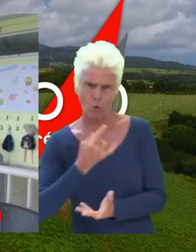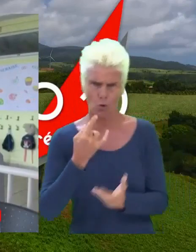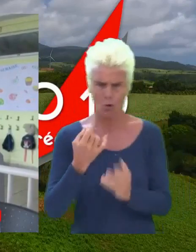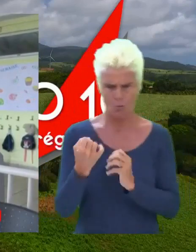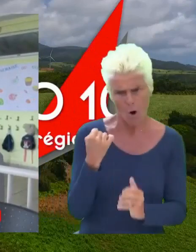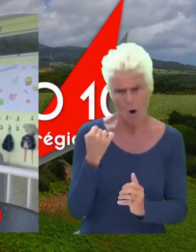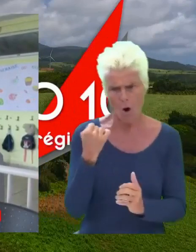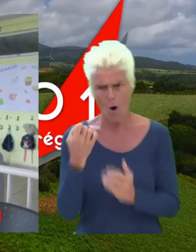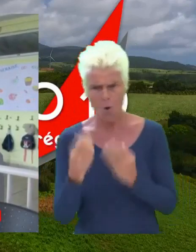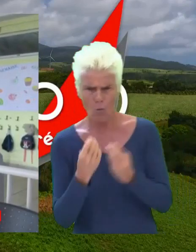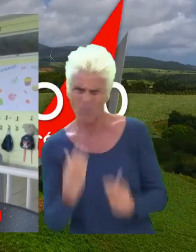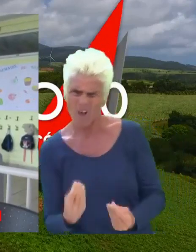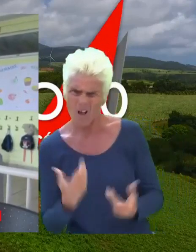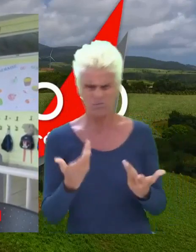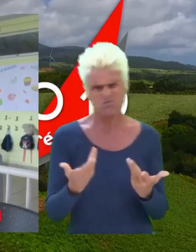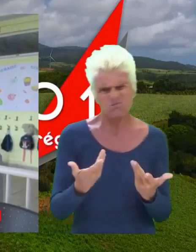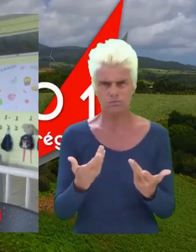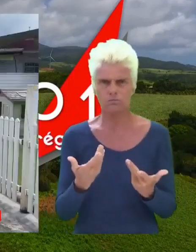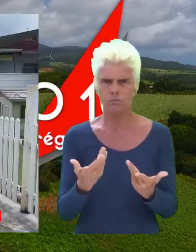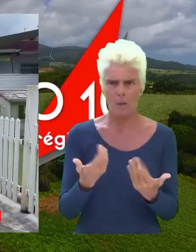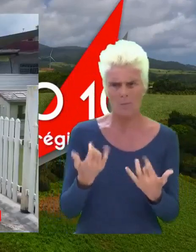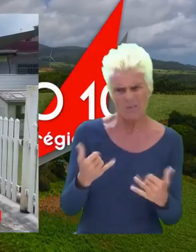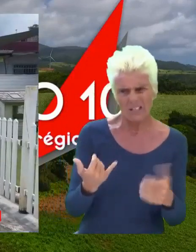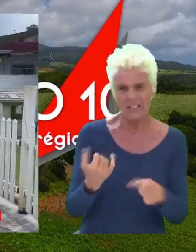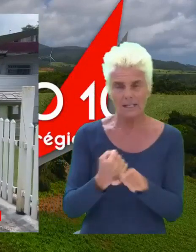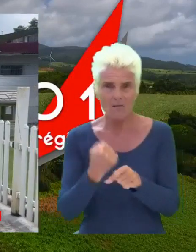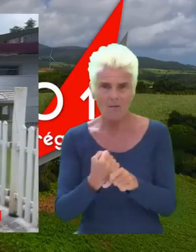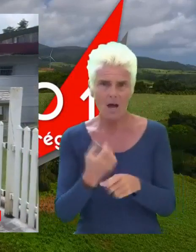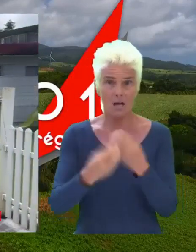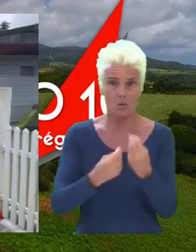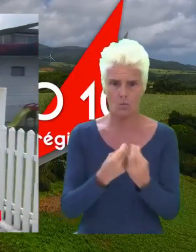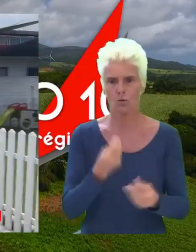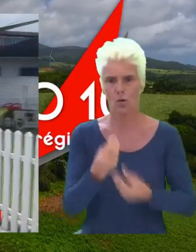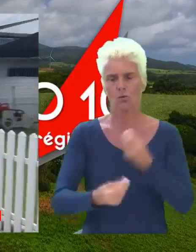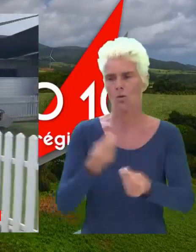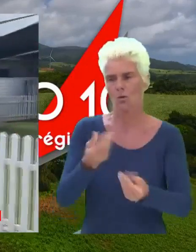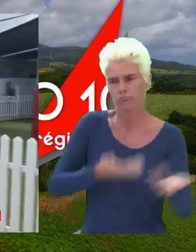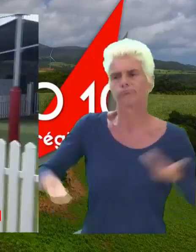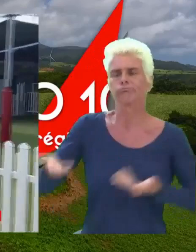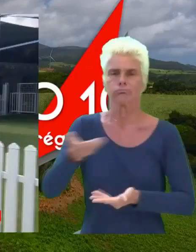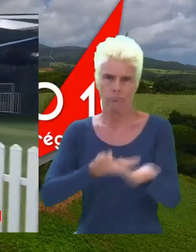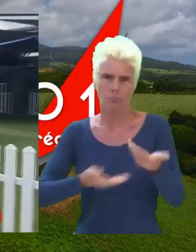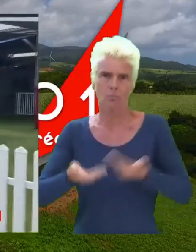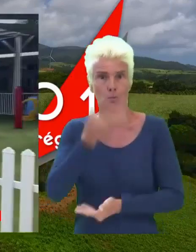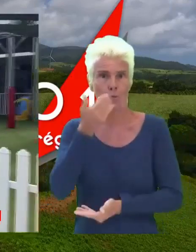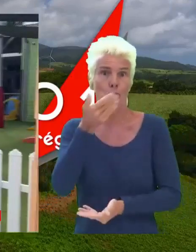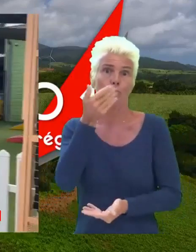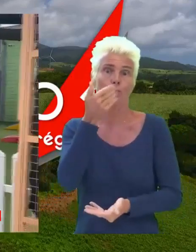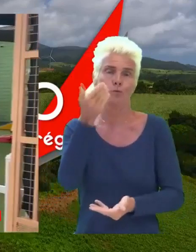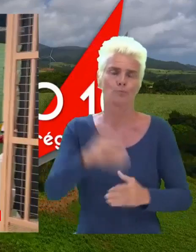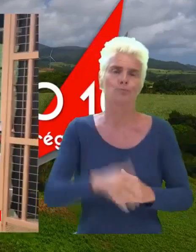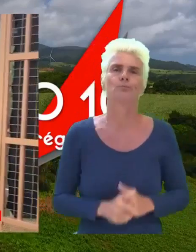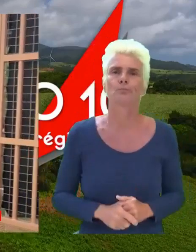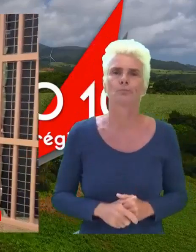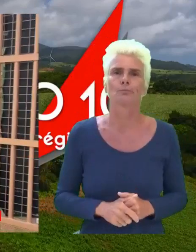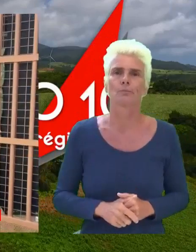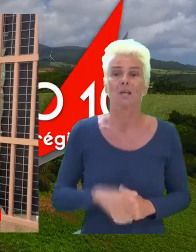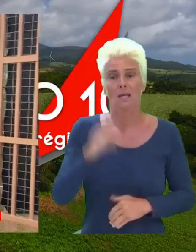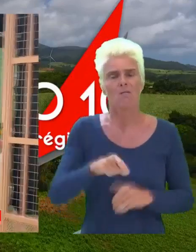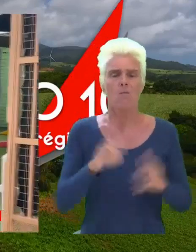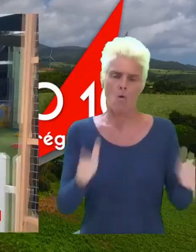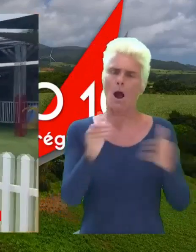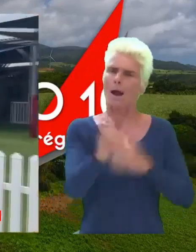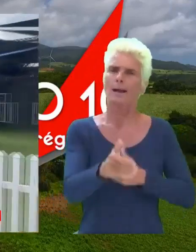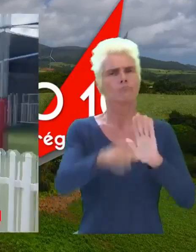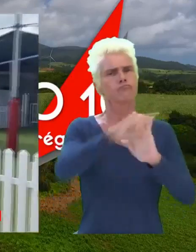forts là où nous avons des points faibles s'il y a encore des actions d'amélioration de manière à pouvoir bien améliorer les choses savez il faut être carré il faut